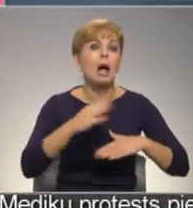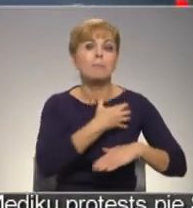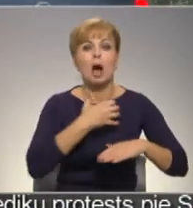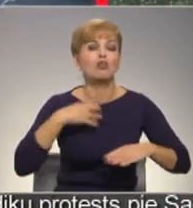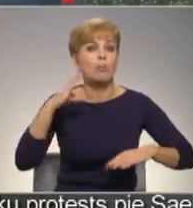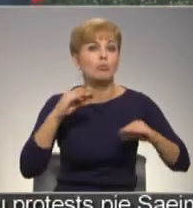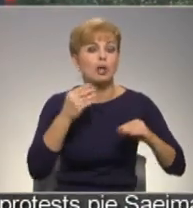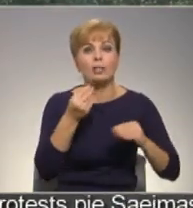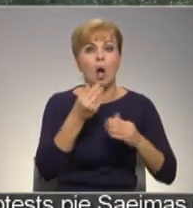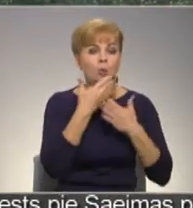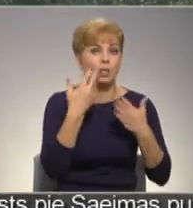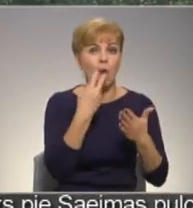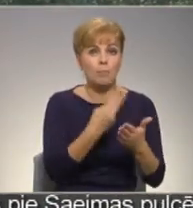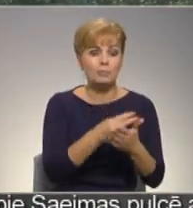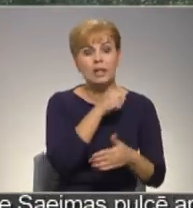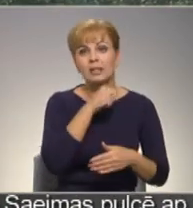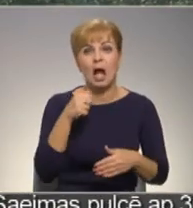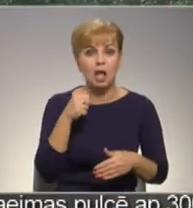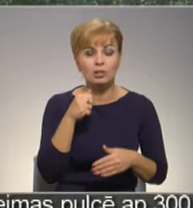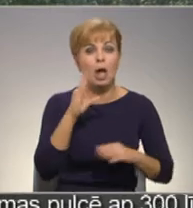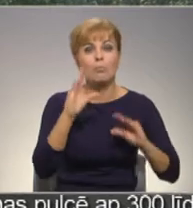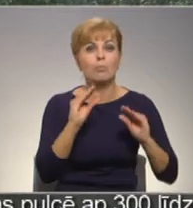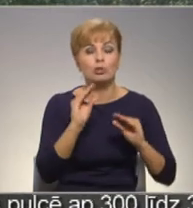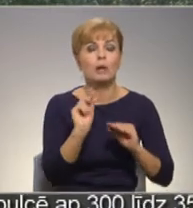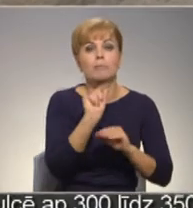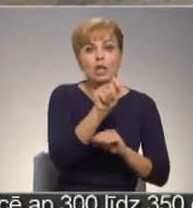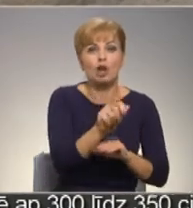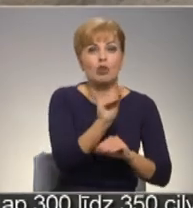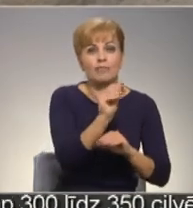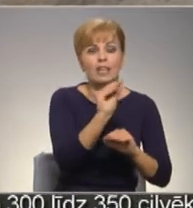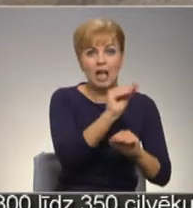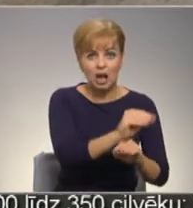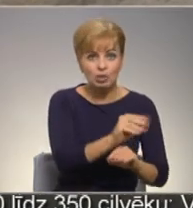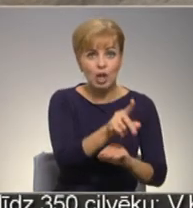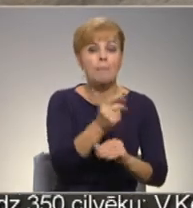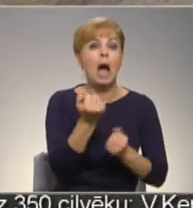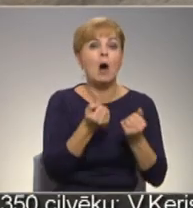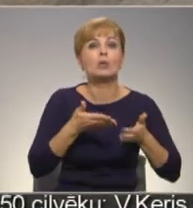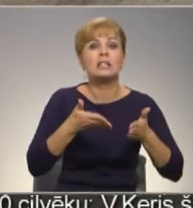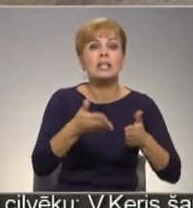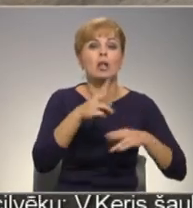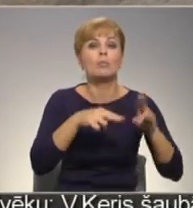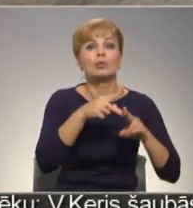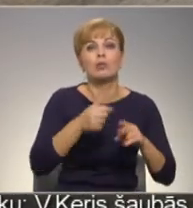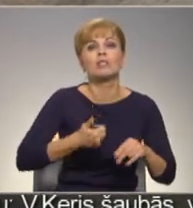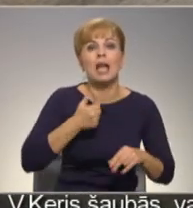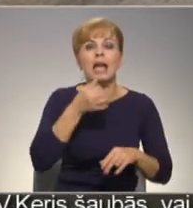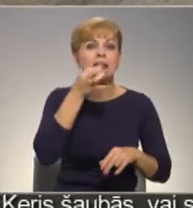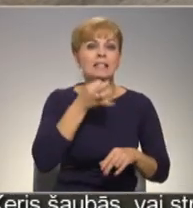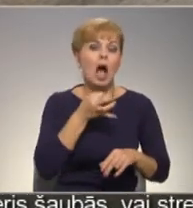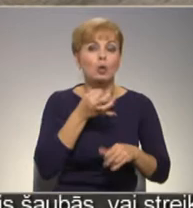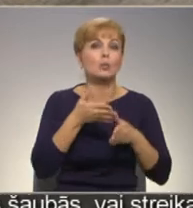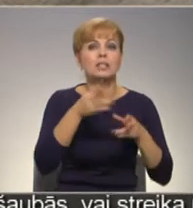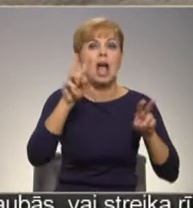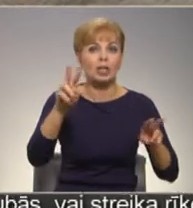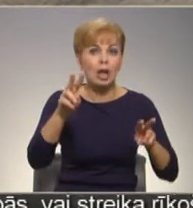netika paredzēti, tādēļ Talsi novada pašvaldība piešķīra papildus finansējumu, kā arī autoceļa būvdarbu veicējs jāsaldus ceļinieks veic šī